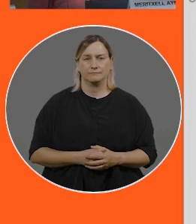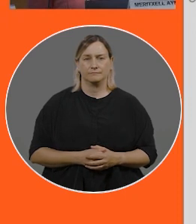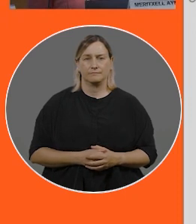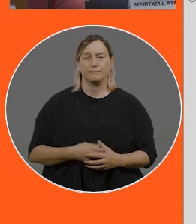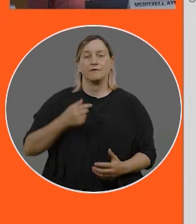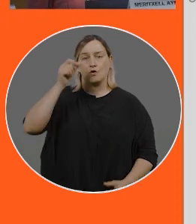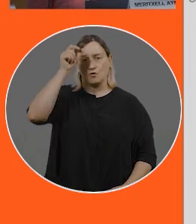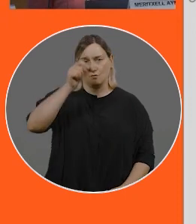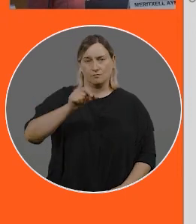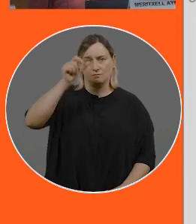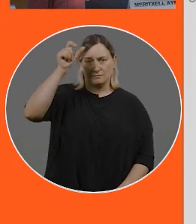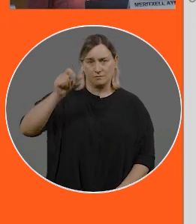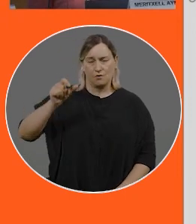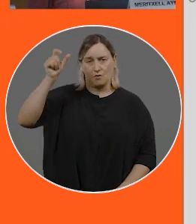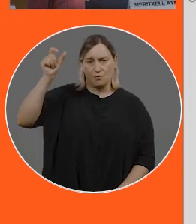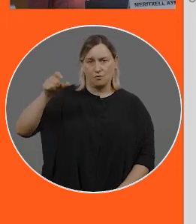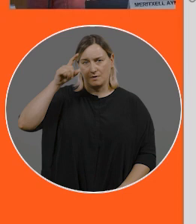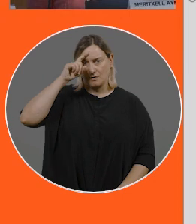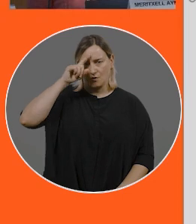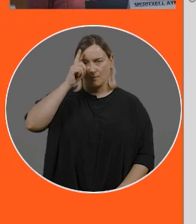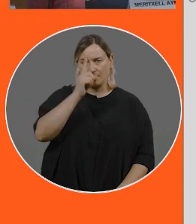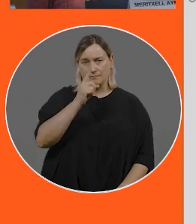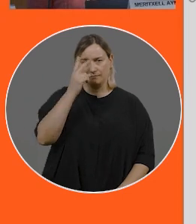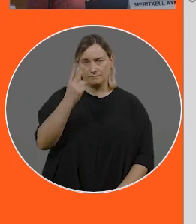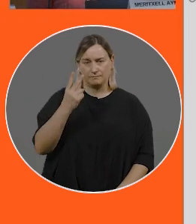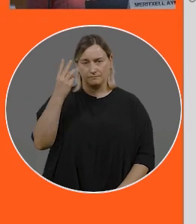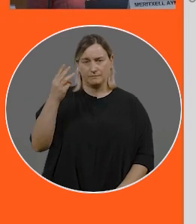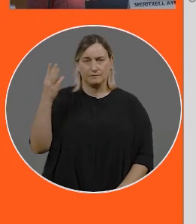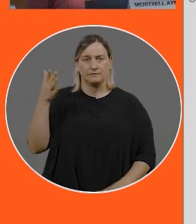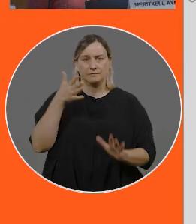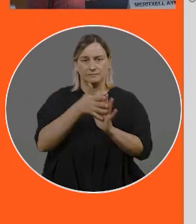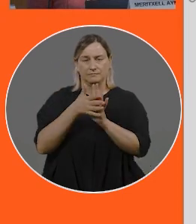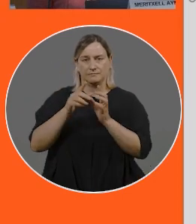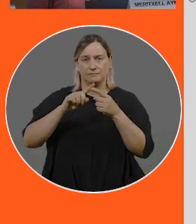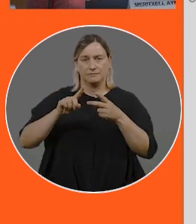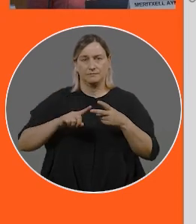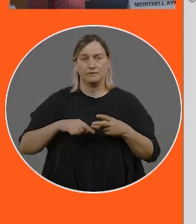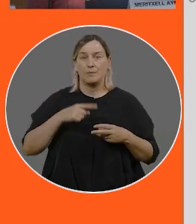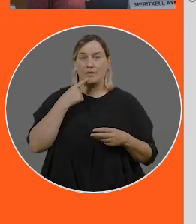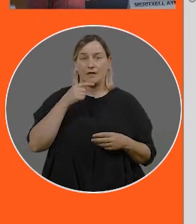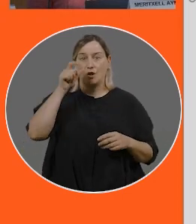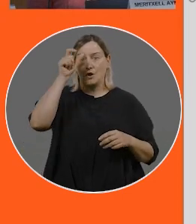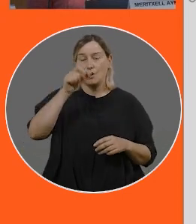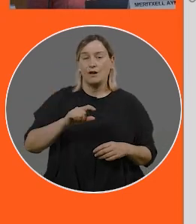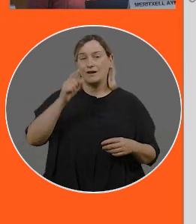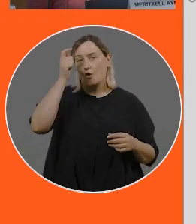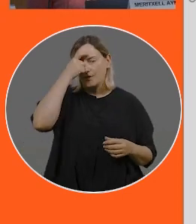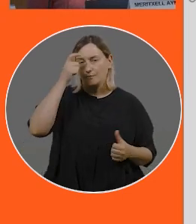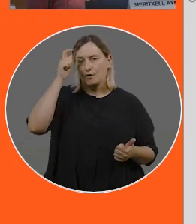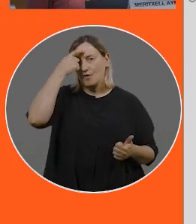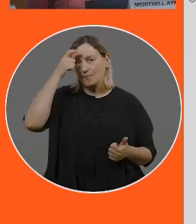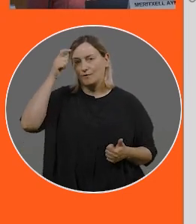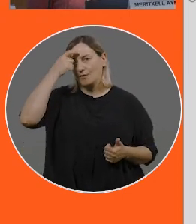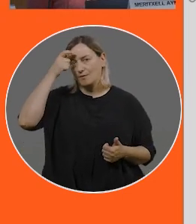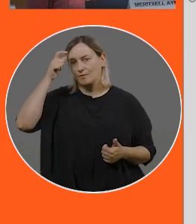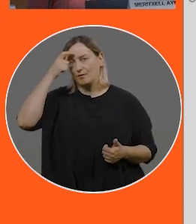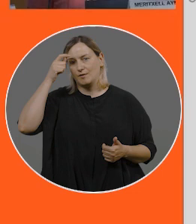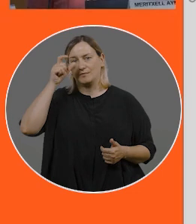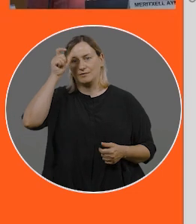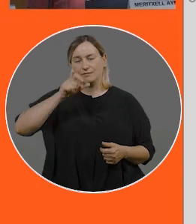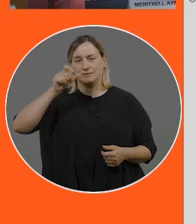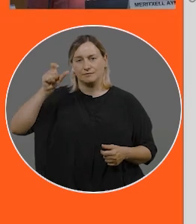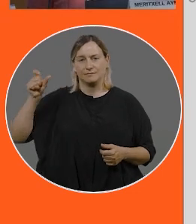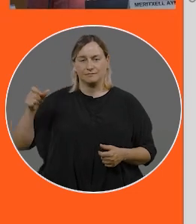4, anàlisi musical, columna 5, biologia, columna 6. Veieu, va dient els conceptes i em va dient a quina columna